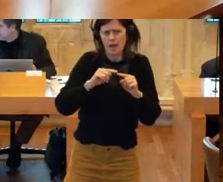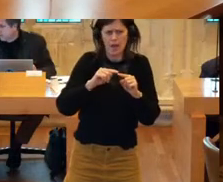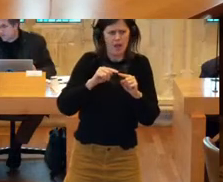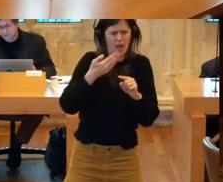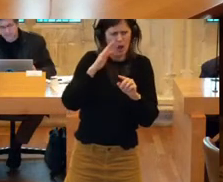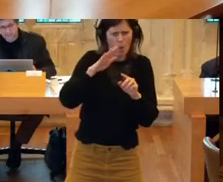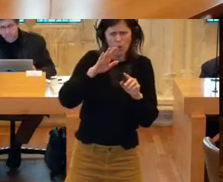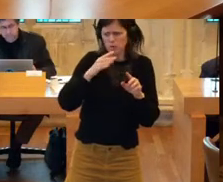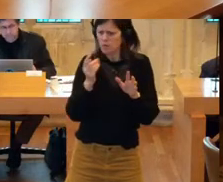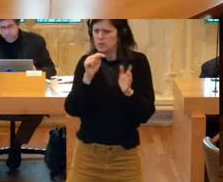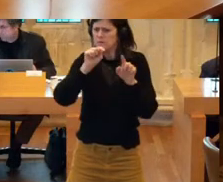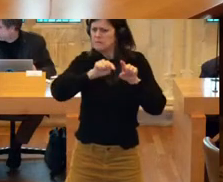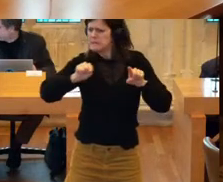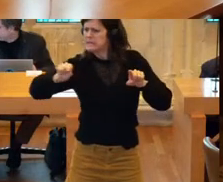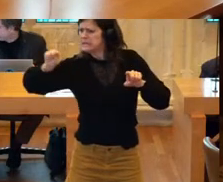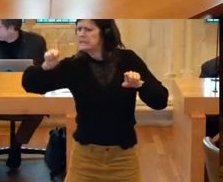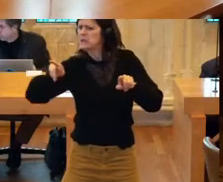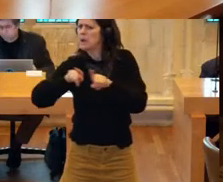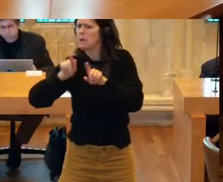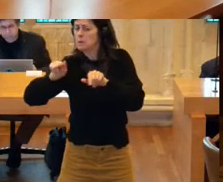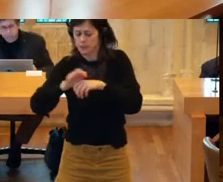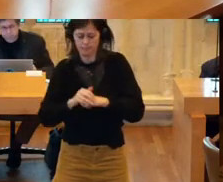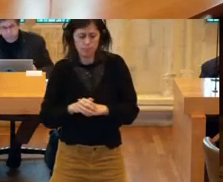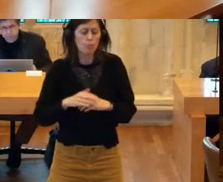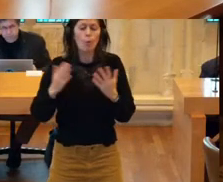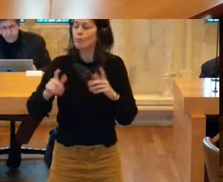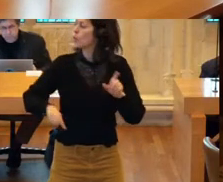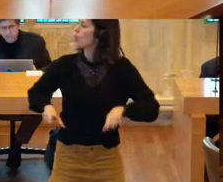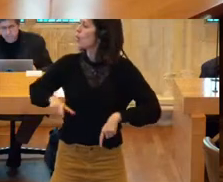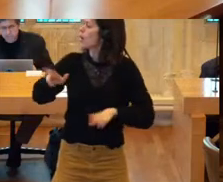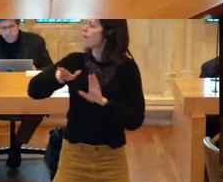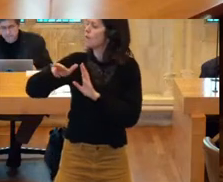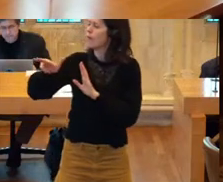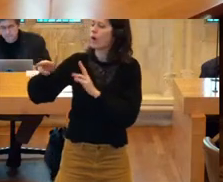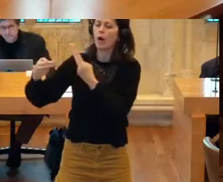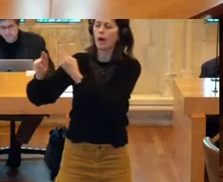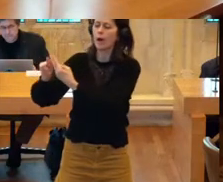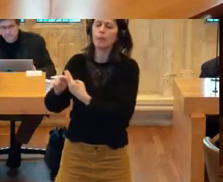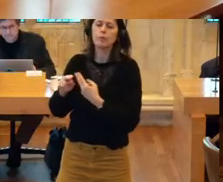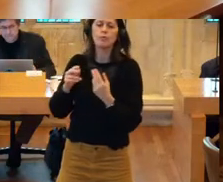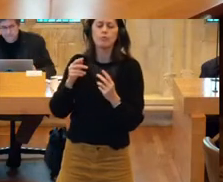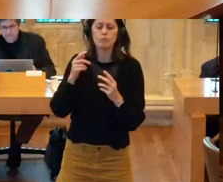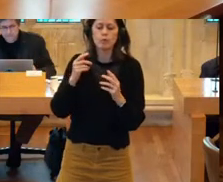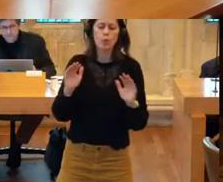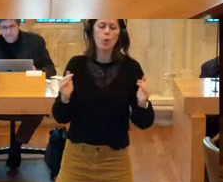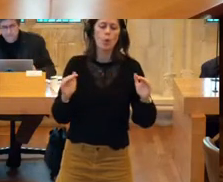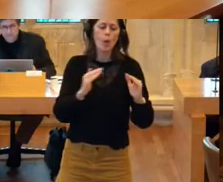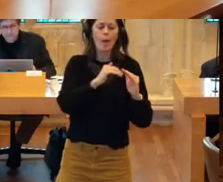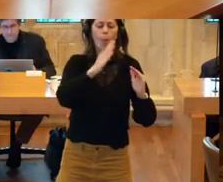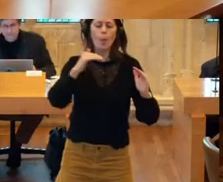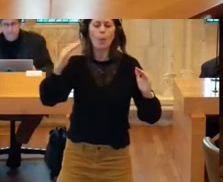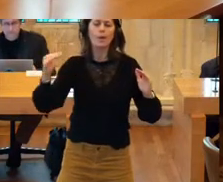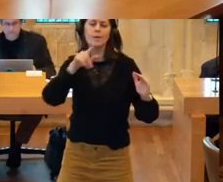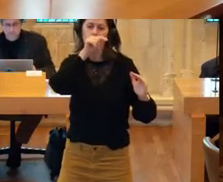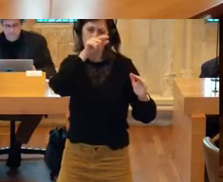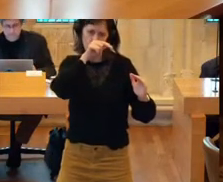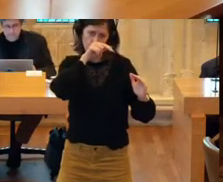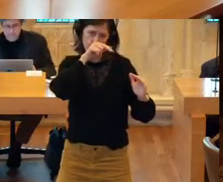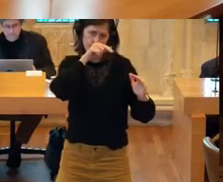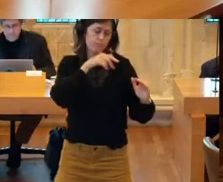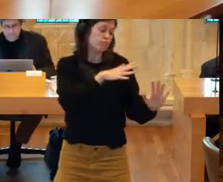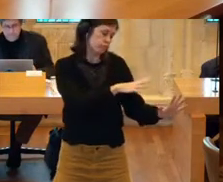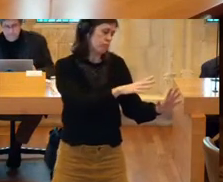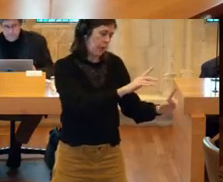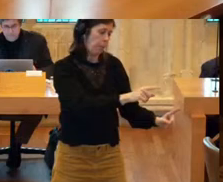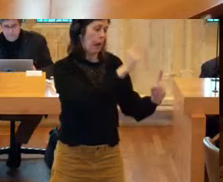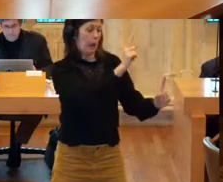anglaises. Alors je vais laisser mes collègues répondre peut-être sur le sujet de la colline aux oiseaux, etc., dont j'ai bien entendu le plaidoyer